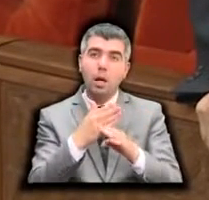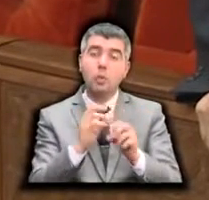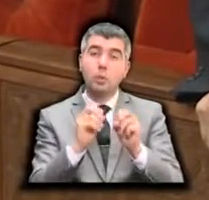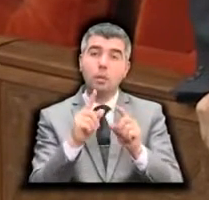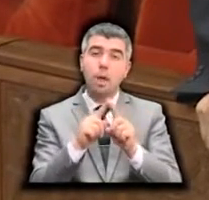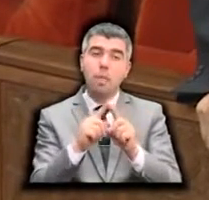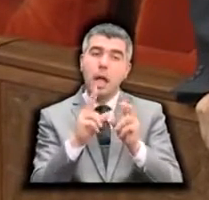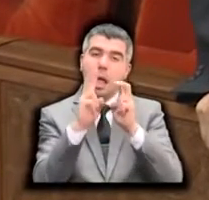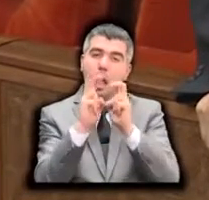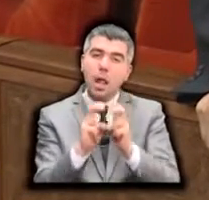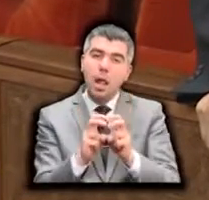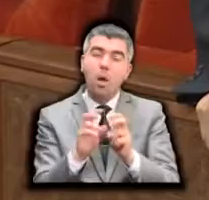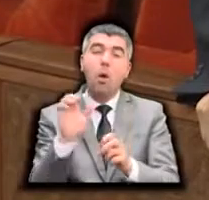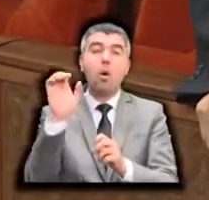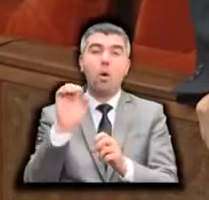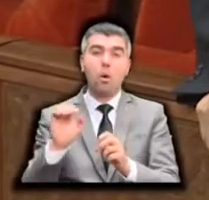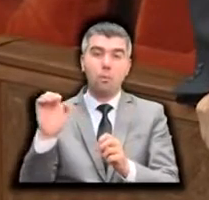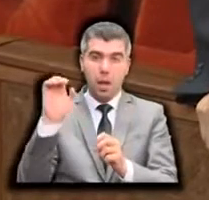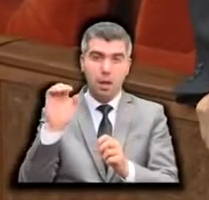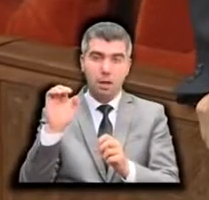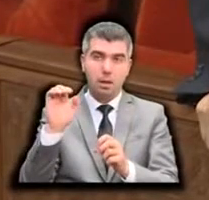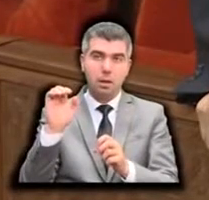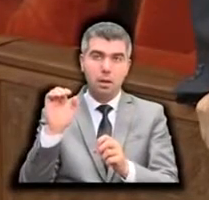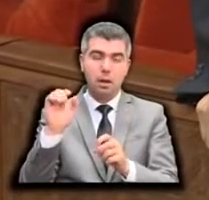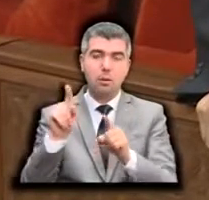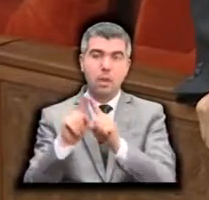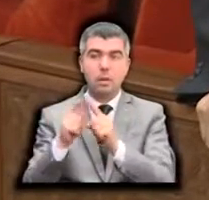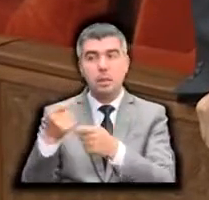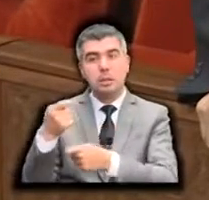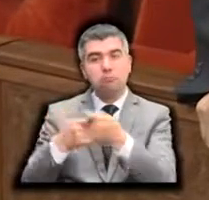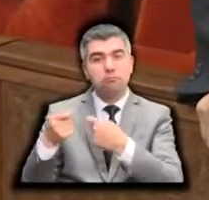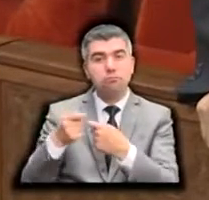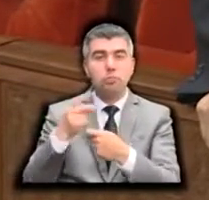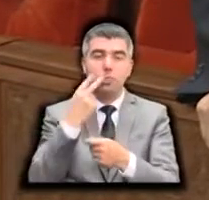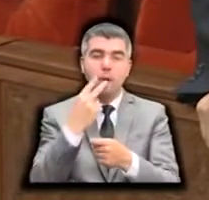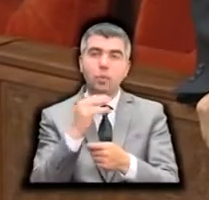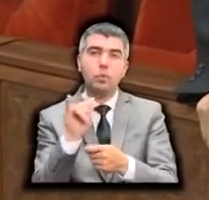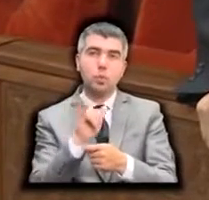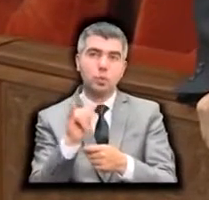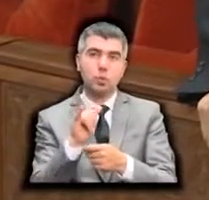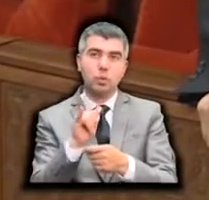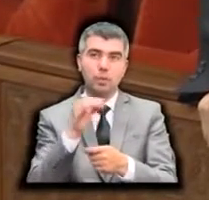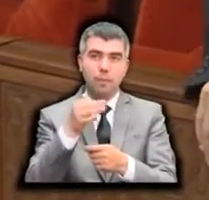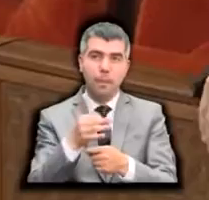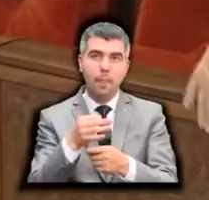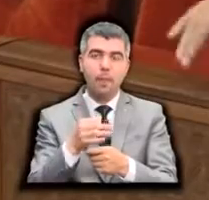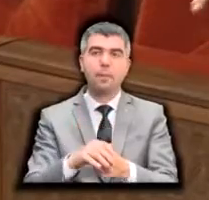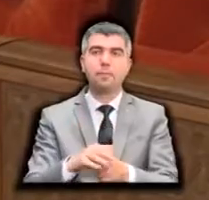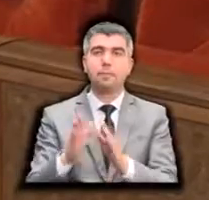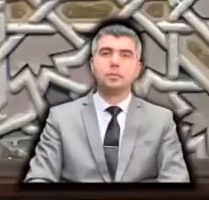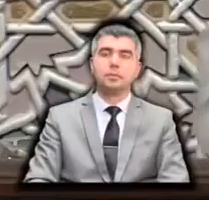قل من الاوروبيين، اذا ممكن تكون عندنا قدره تنافسيه مع الاخرين. اذا الفلوس الان كنسترجعهم ولكن داك الشيء قليل.